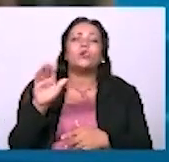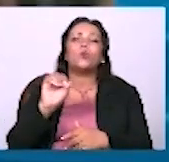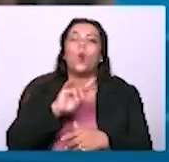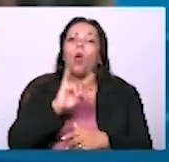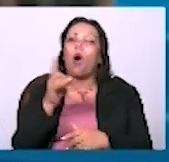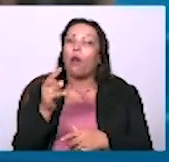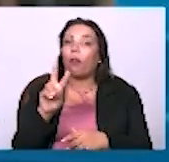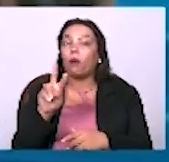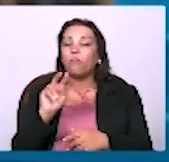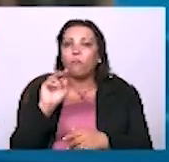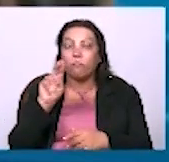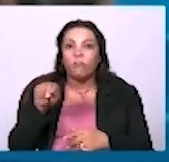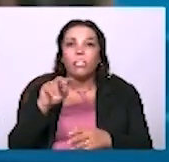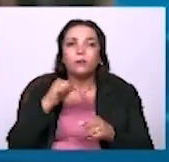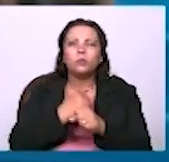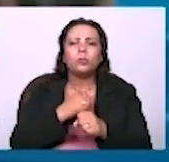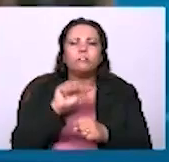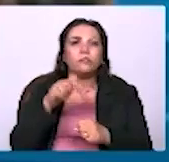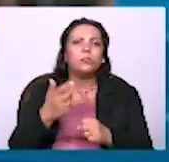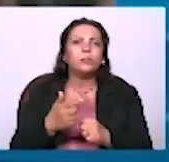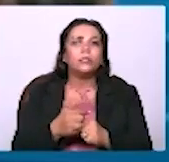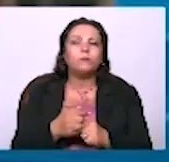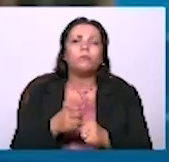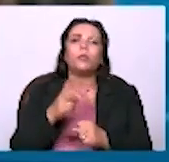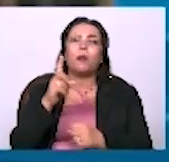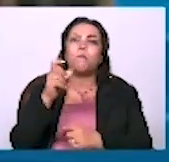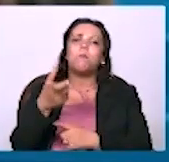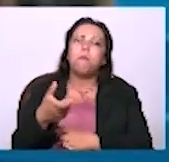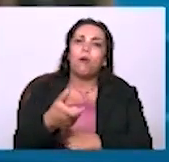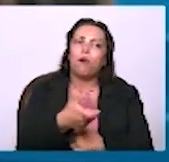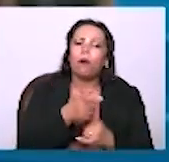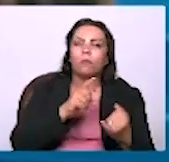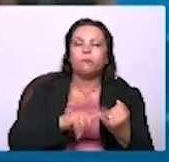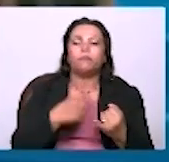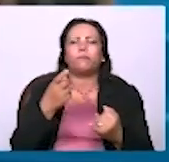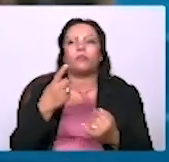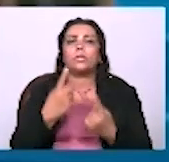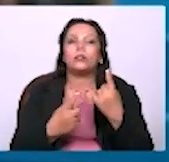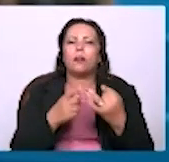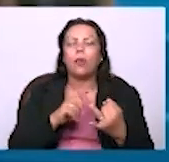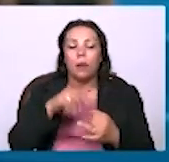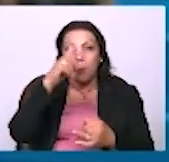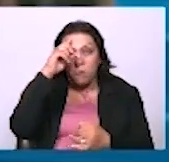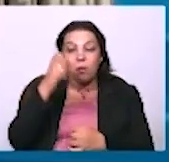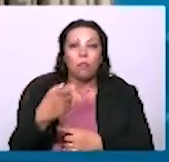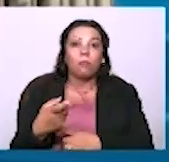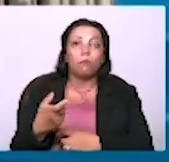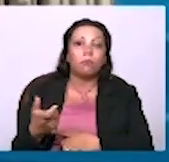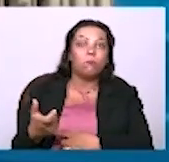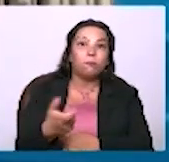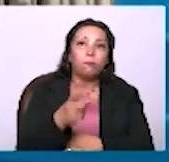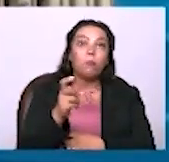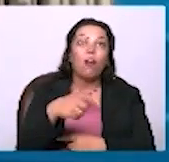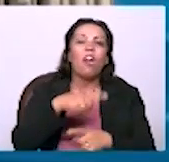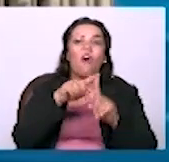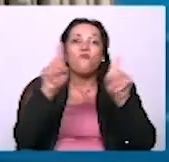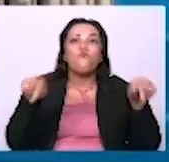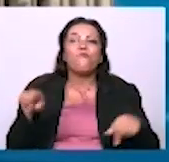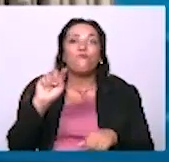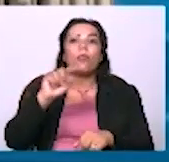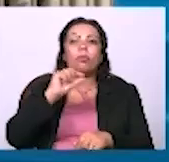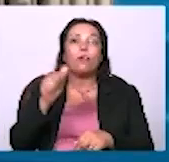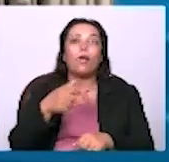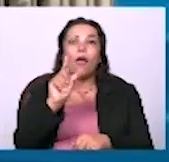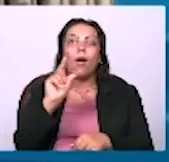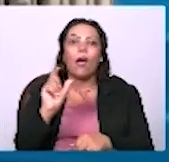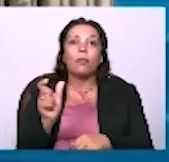بيستخدم في الري وفي الزراعه يعني را الفدان الواحد خلال الموسم بيحتاج ما بين